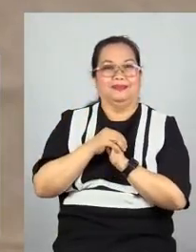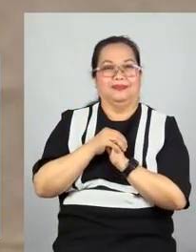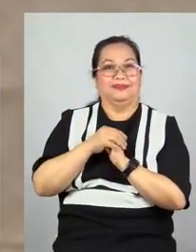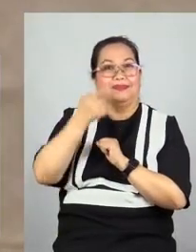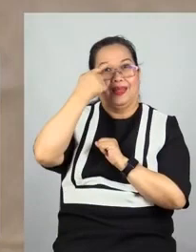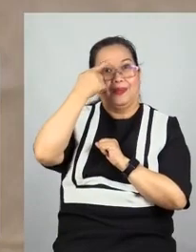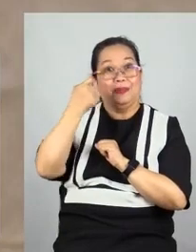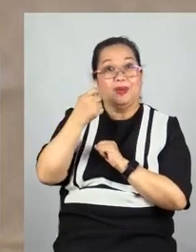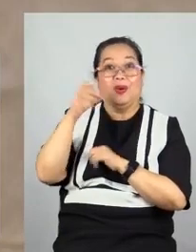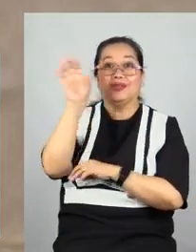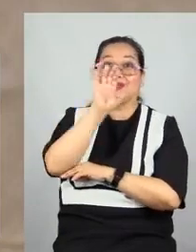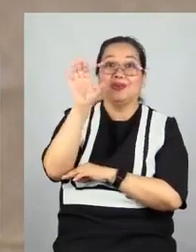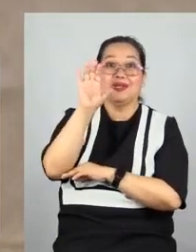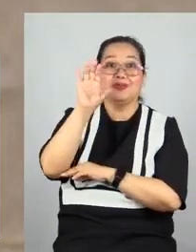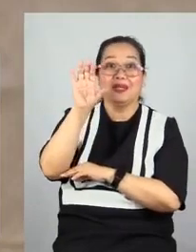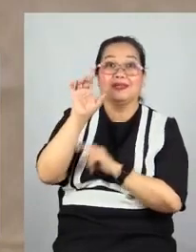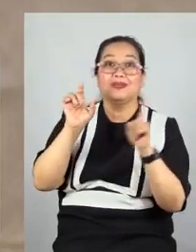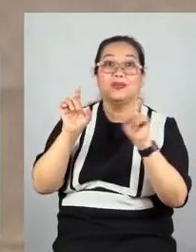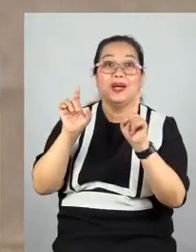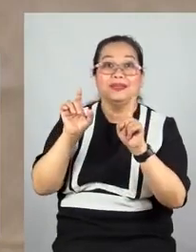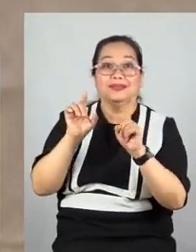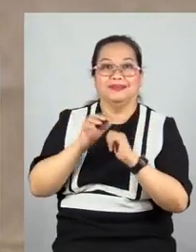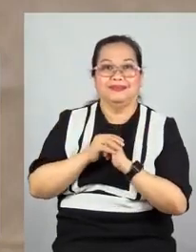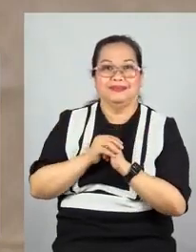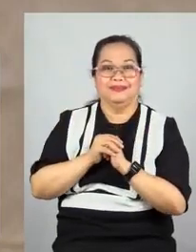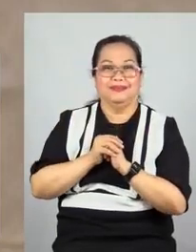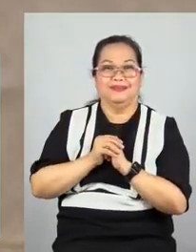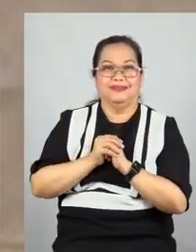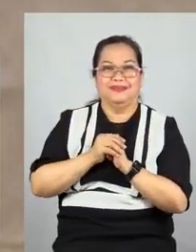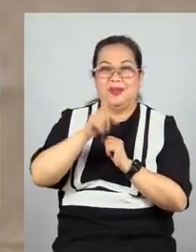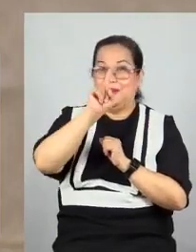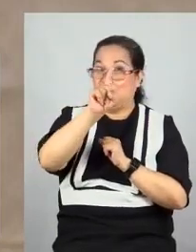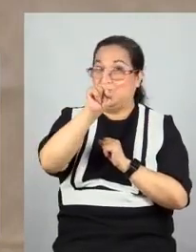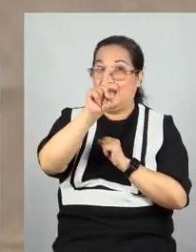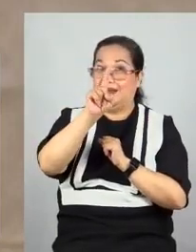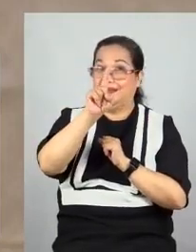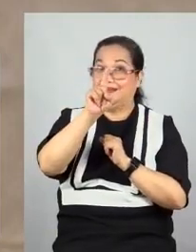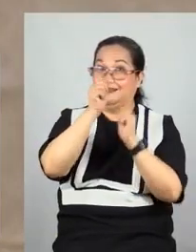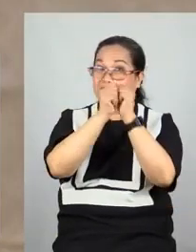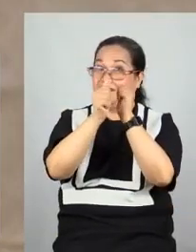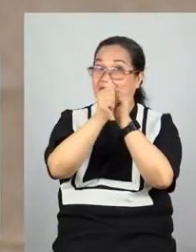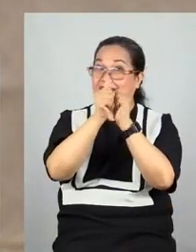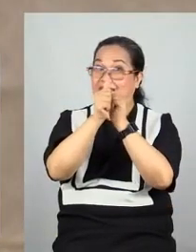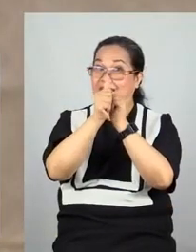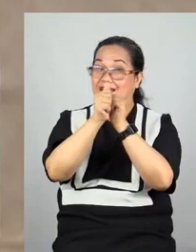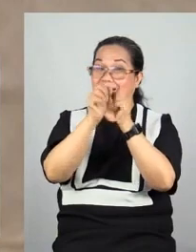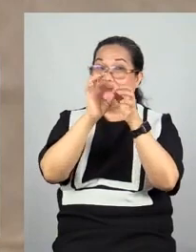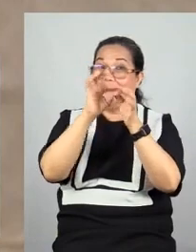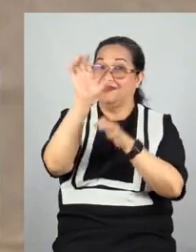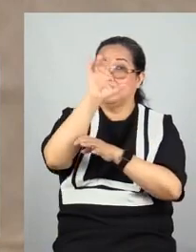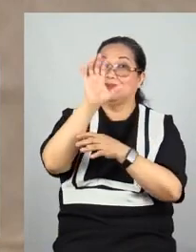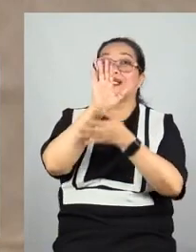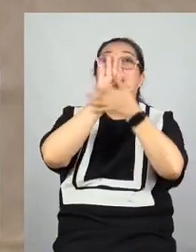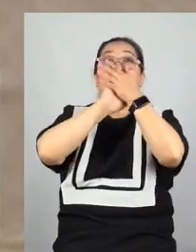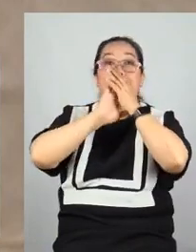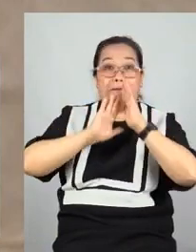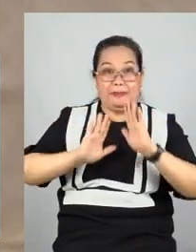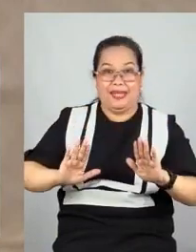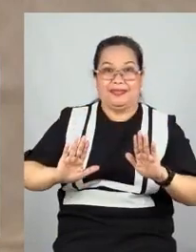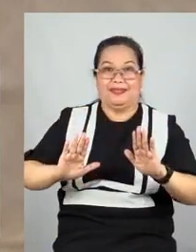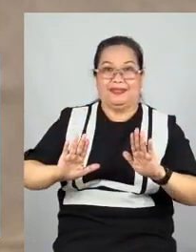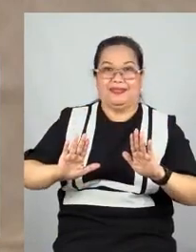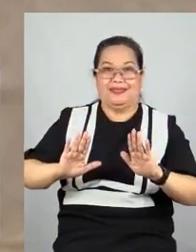Sapagkat ang Kapaskuhan po, ang isang tema ng Kapaskuhan ay kapayapaan.